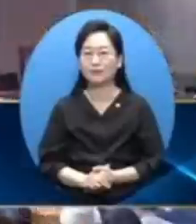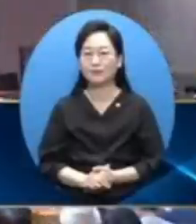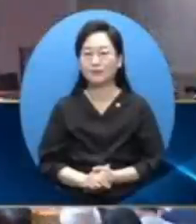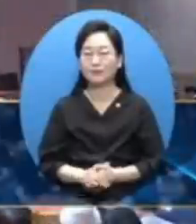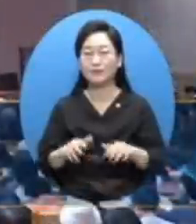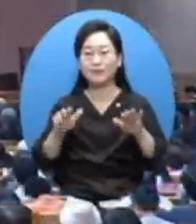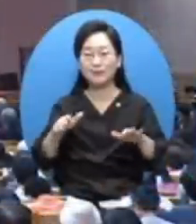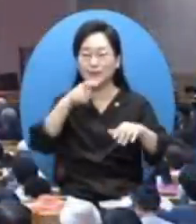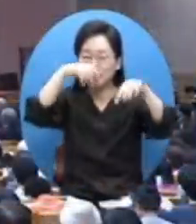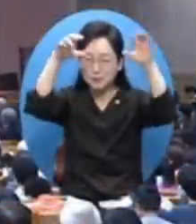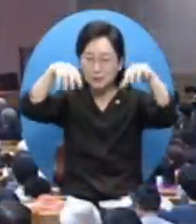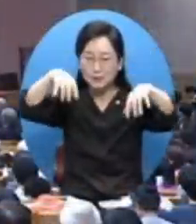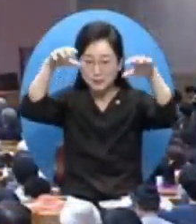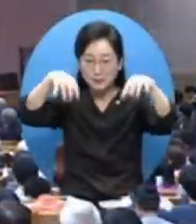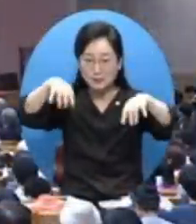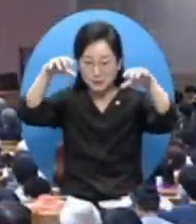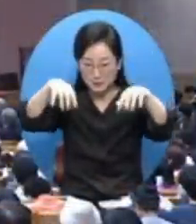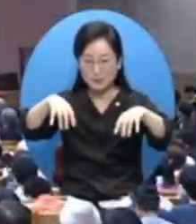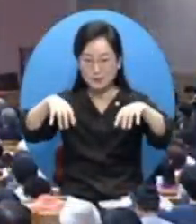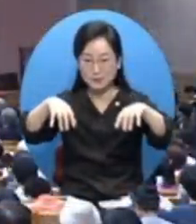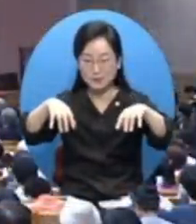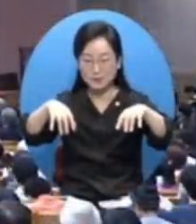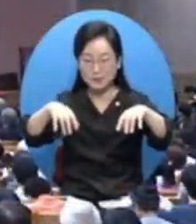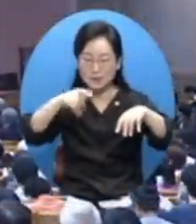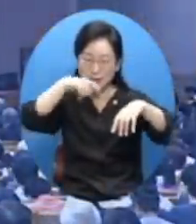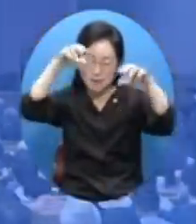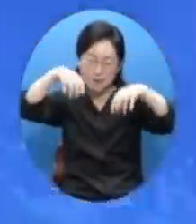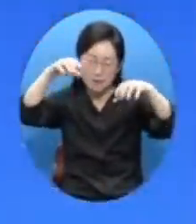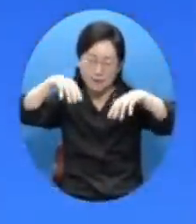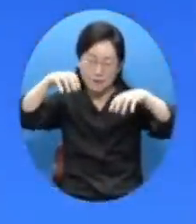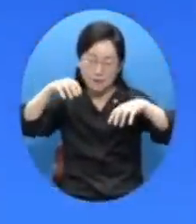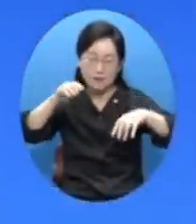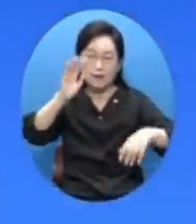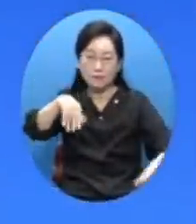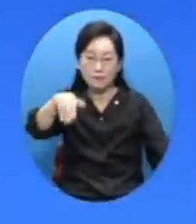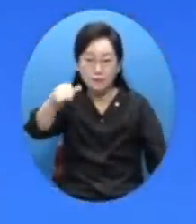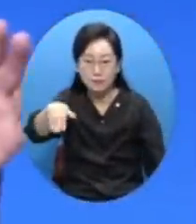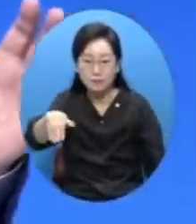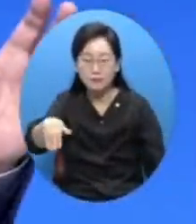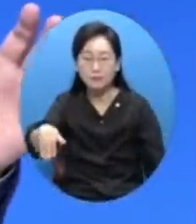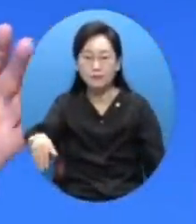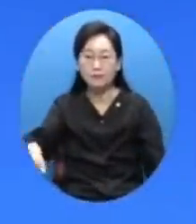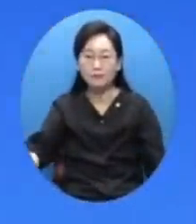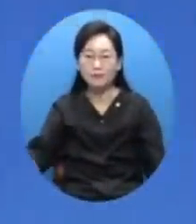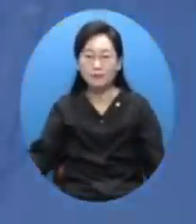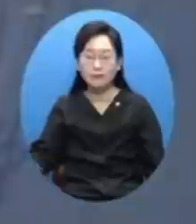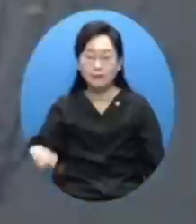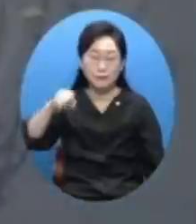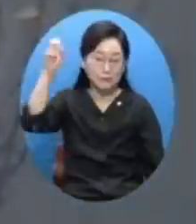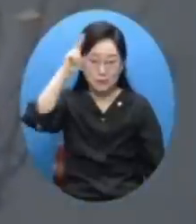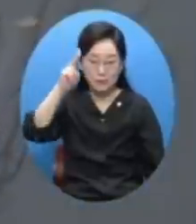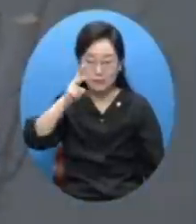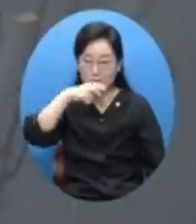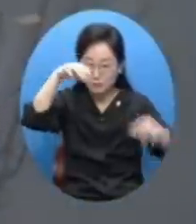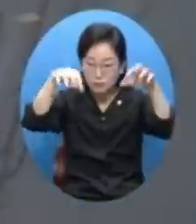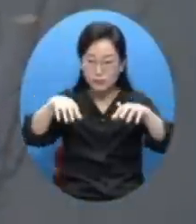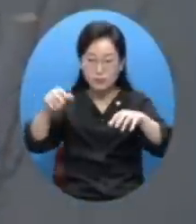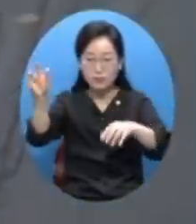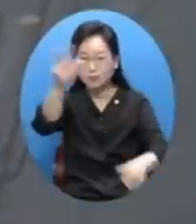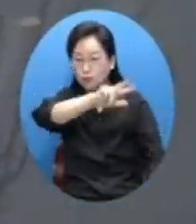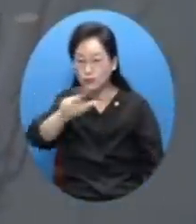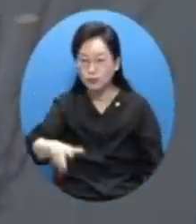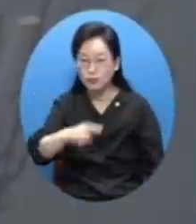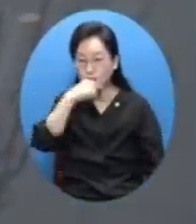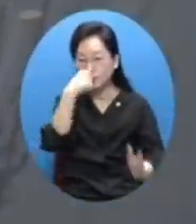지금도 비가 내리고 있습니다만은 장맛비와 국지성호로 전국이 큰